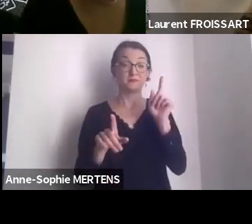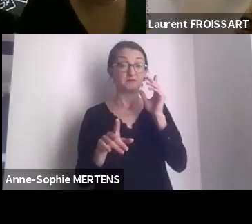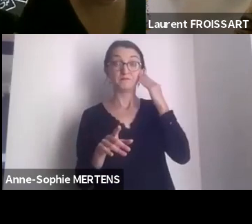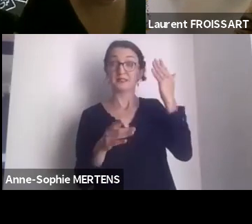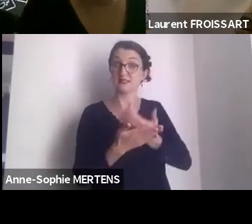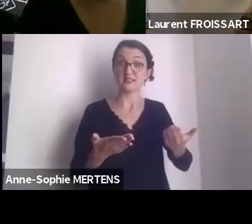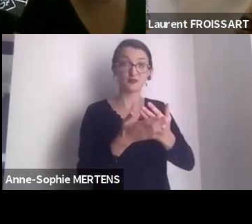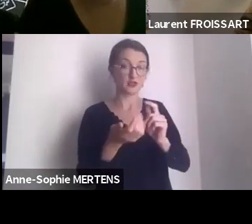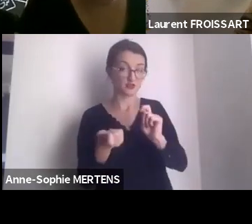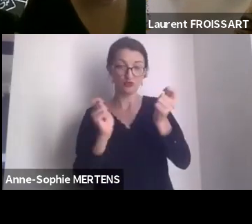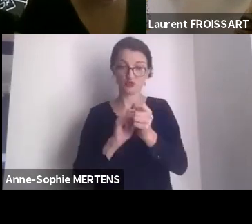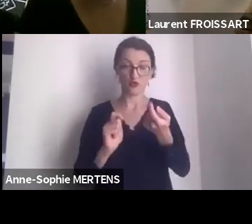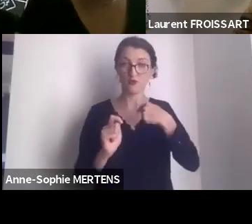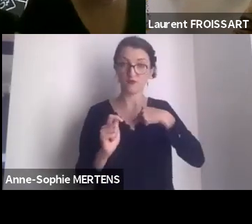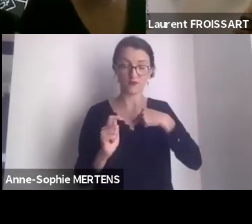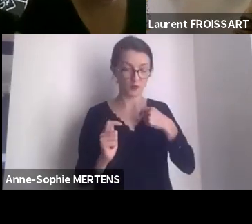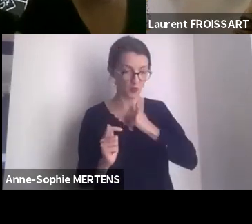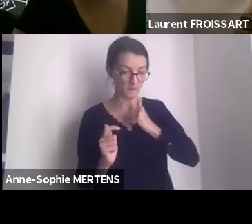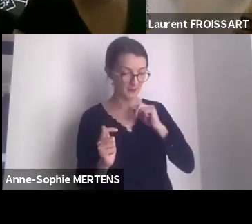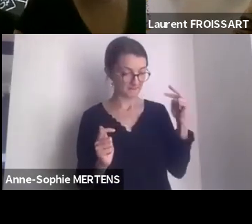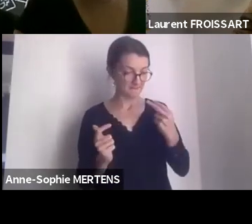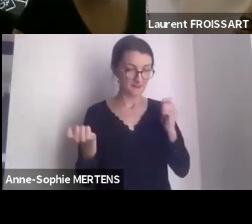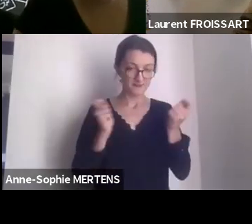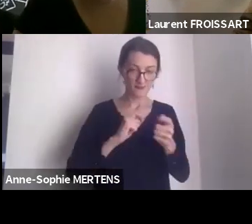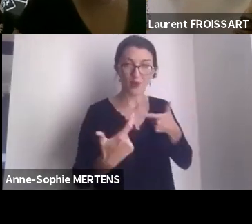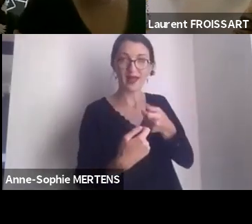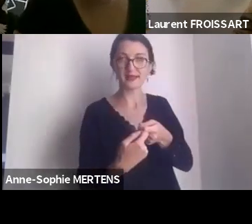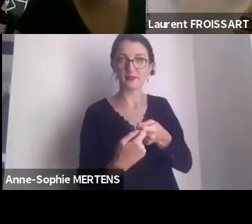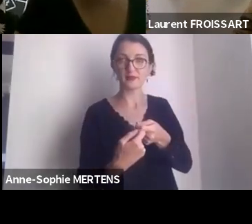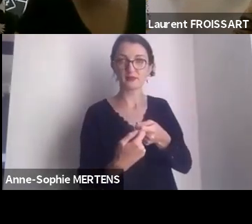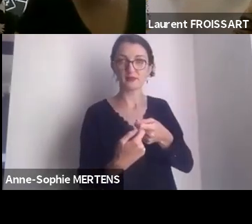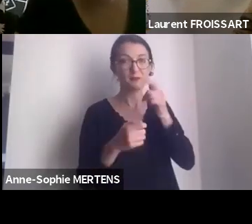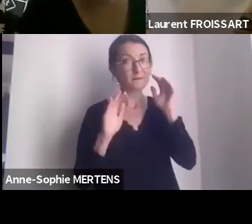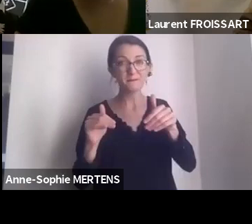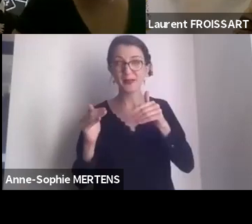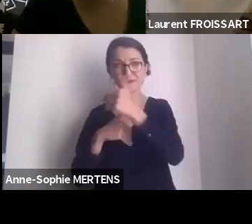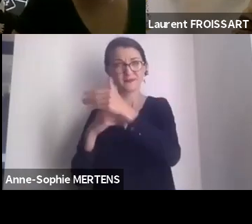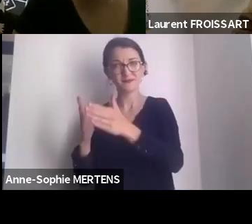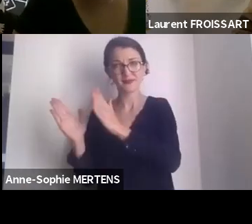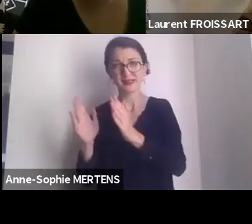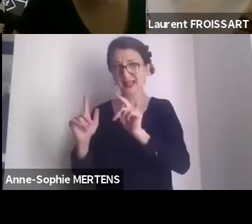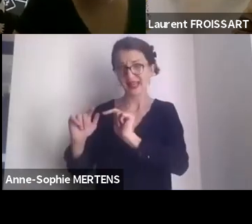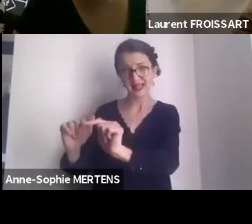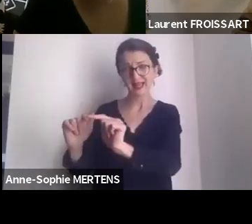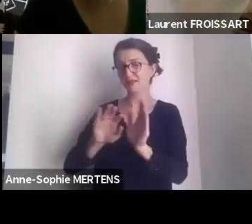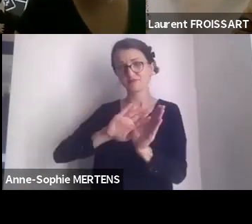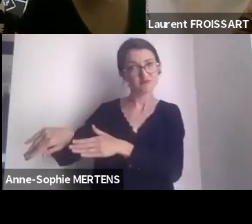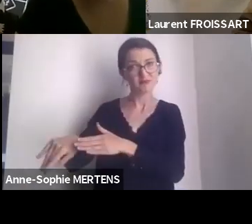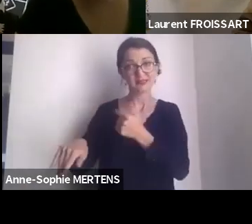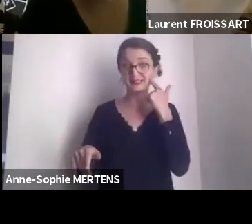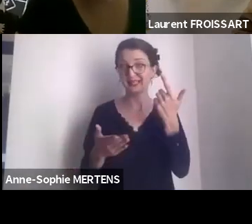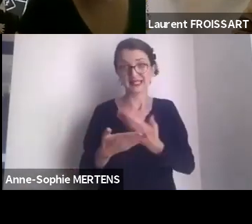plutôt que de suivre un plan. Voilà. Et donc ça, on pourra en reparler, mais d'où cette idée